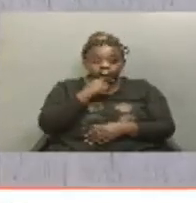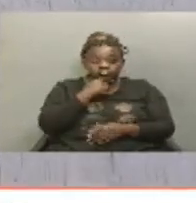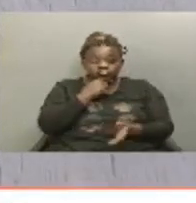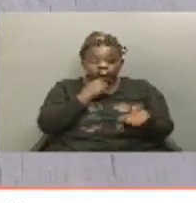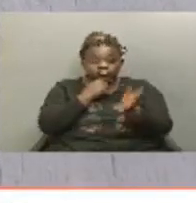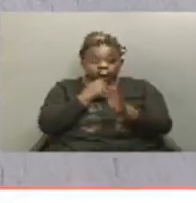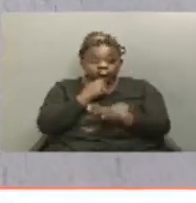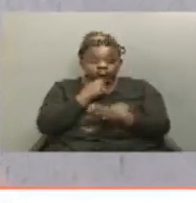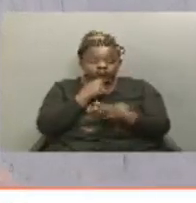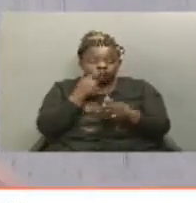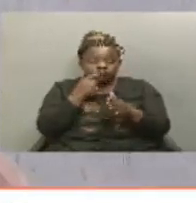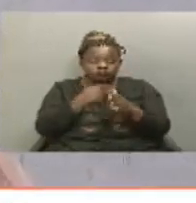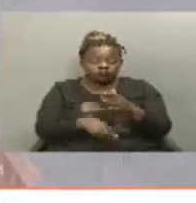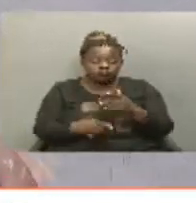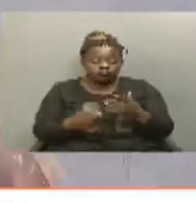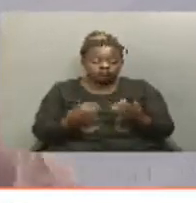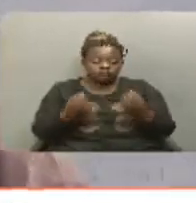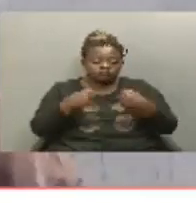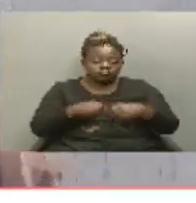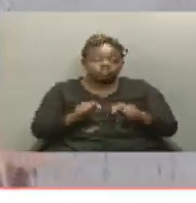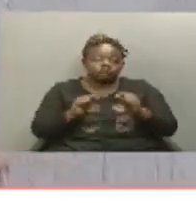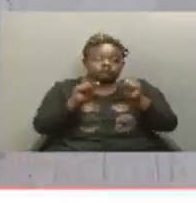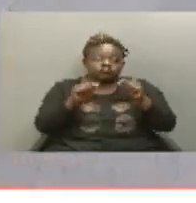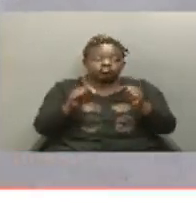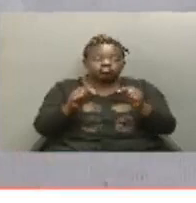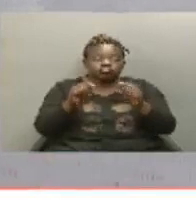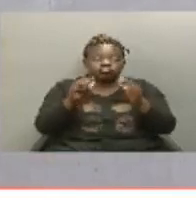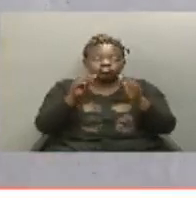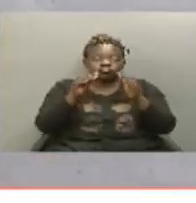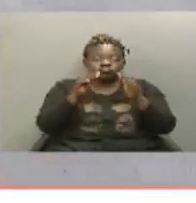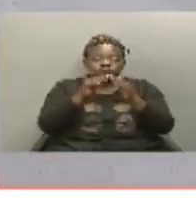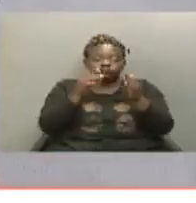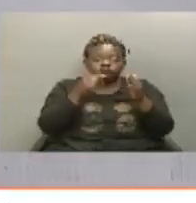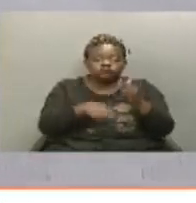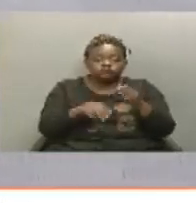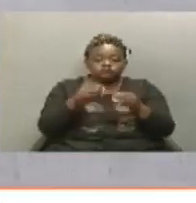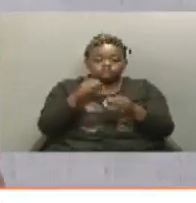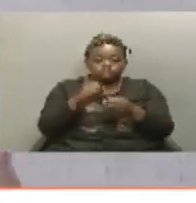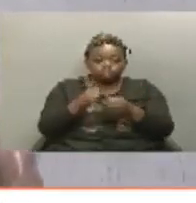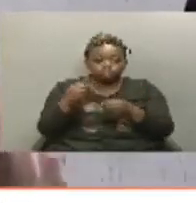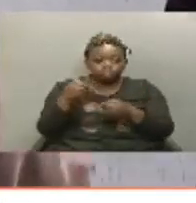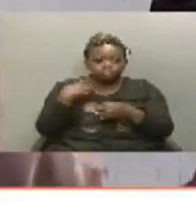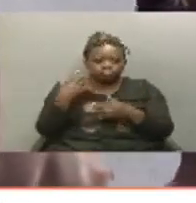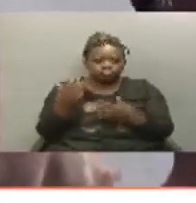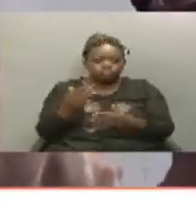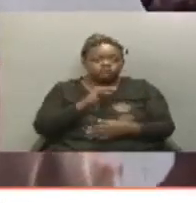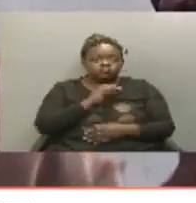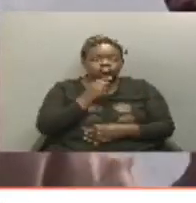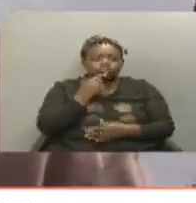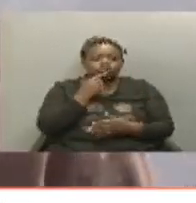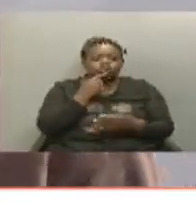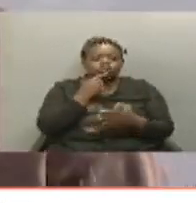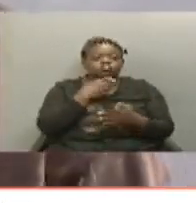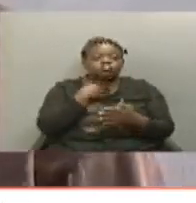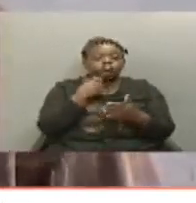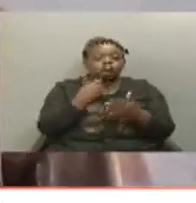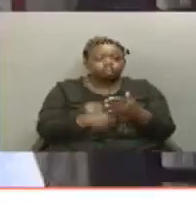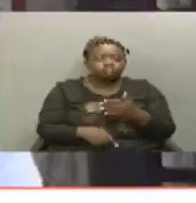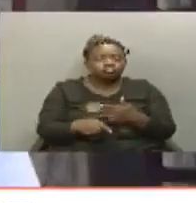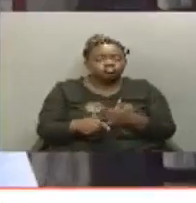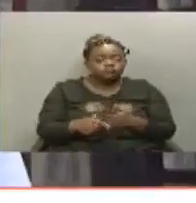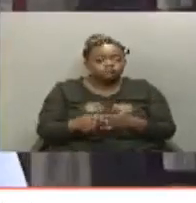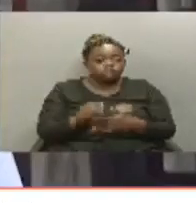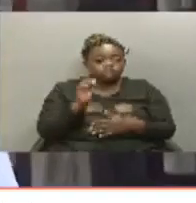mwana n'anvuga n'antwala ewaka n'angamba ne mwana bulaza abakazi baagala kiku nsi ya Katonda ne mugamba